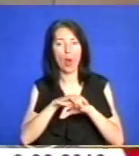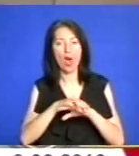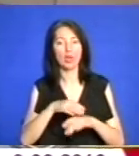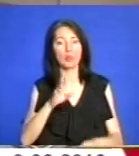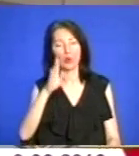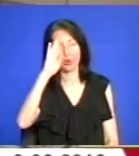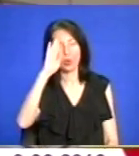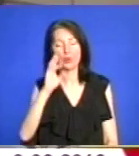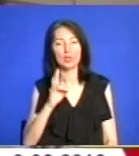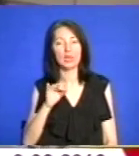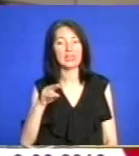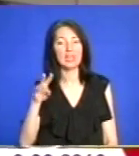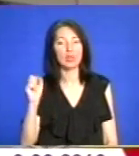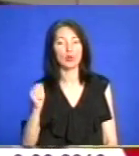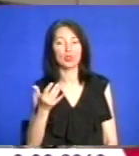ще ходила на